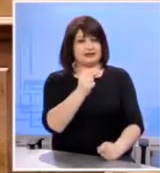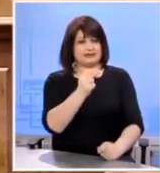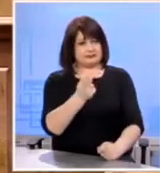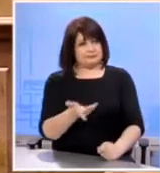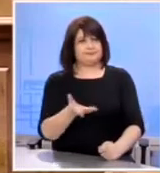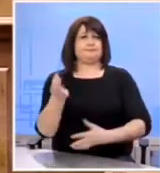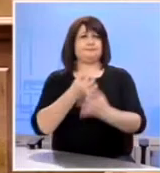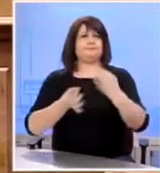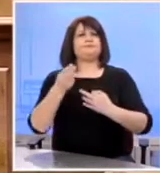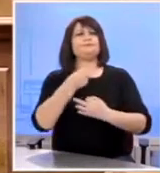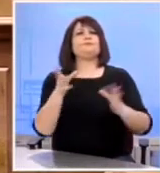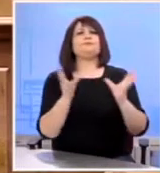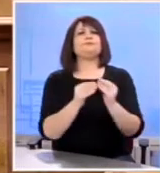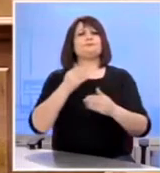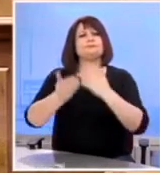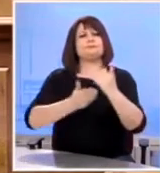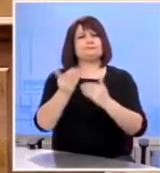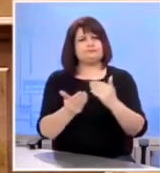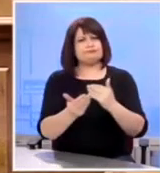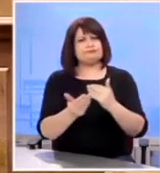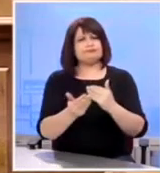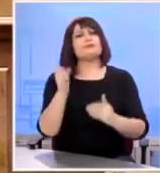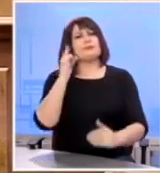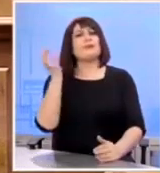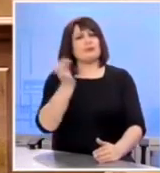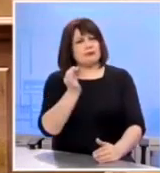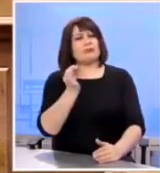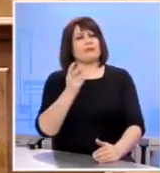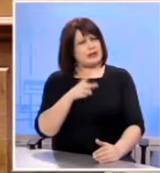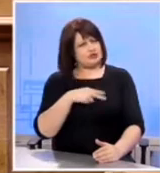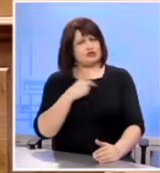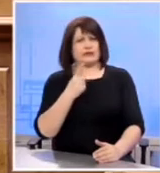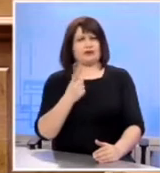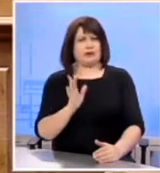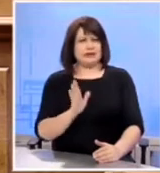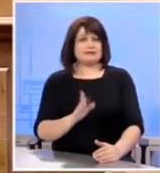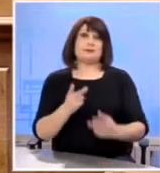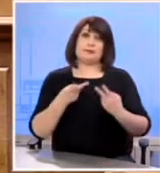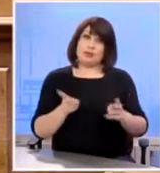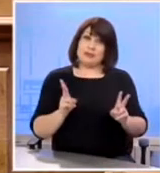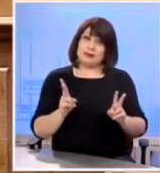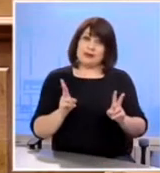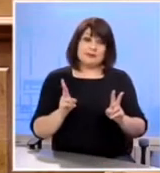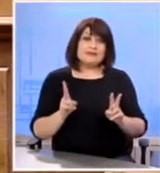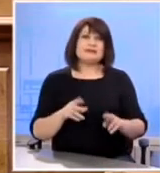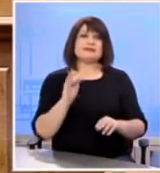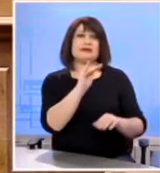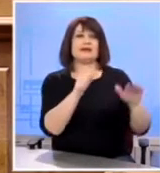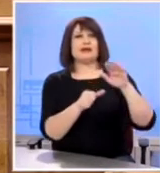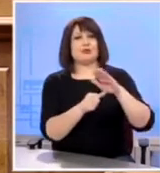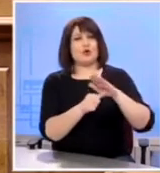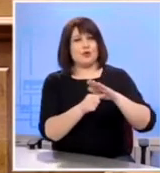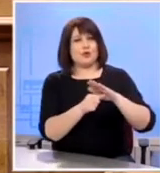σε σχέση με τις διαδικασίες είναι απολύτως λογικά και δικαιολογημένα. Επιτρέψτε μου, κύριε Πρόεδρε, να